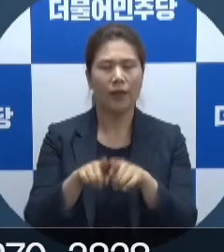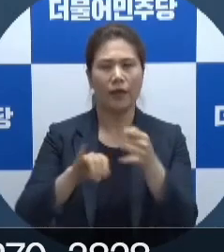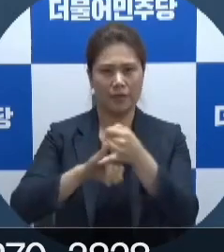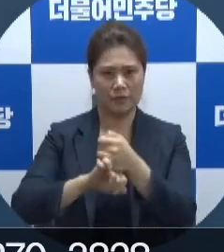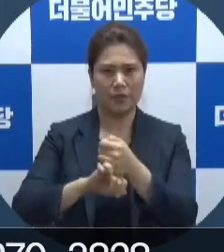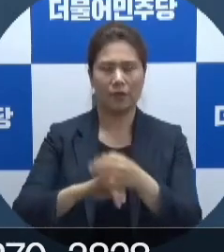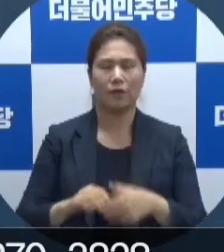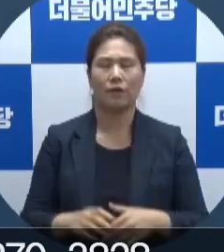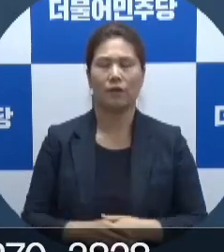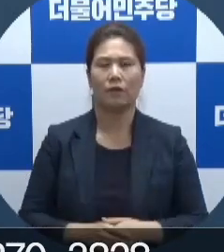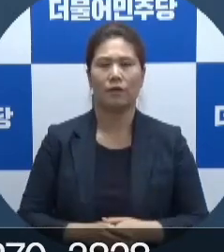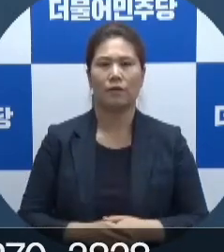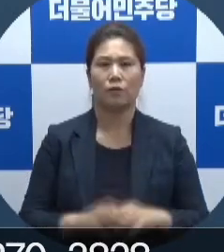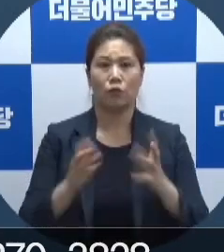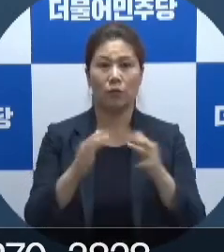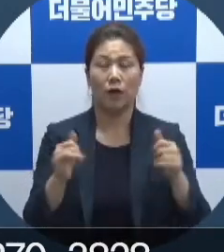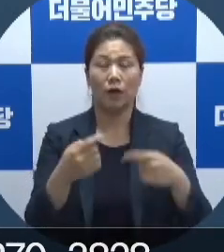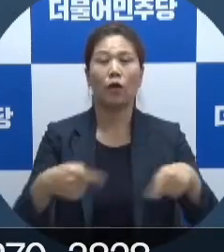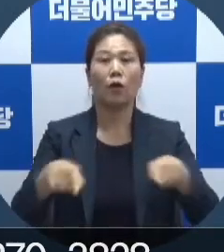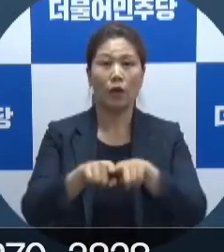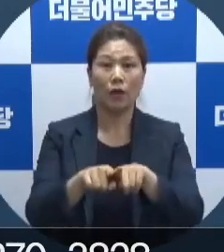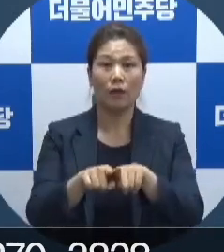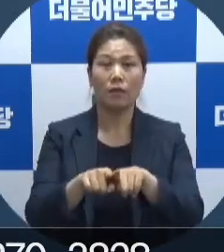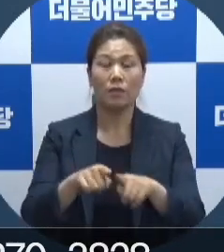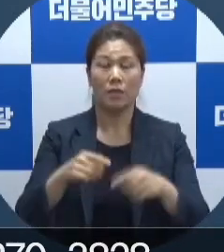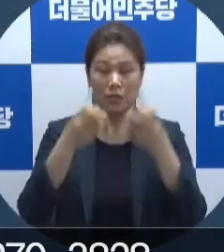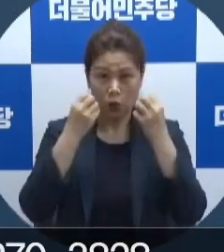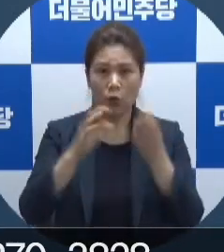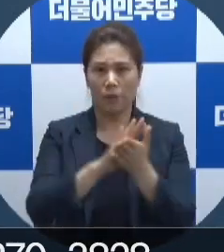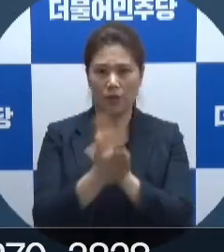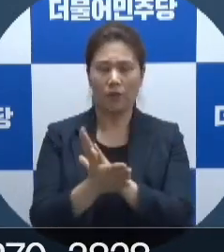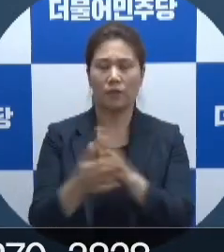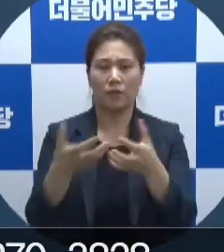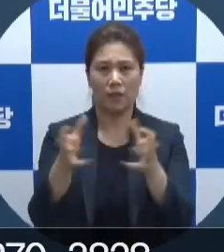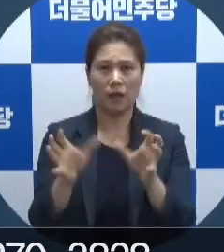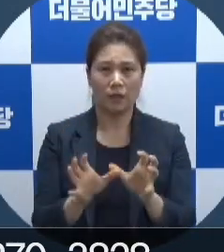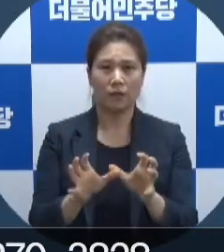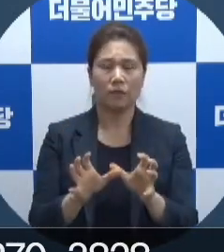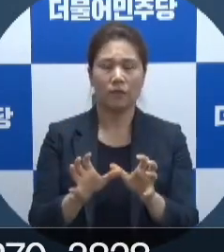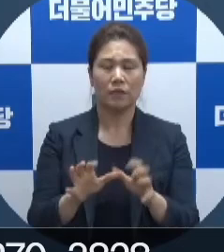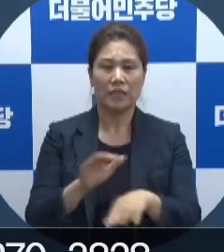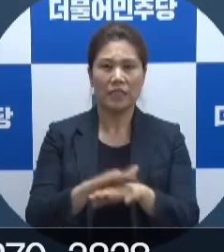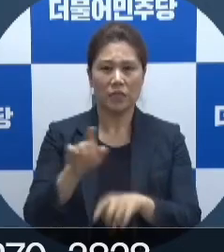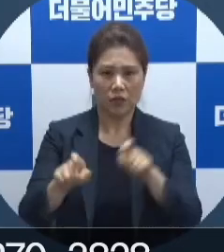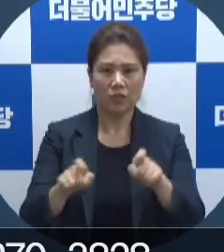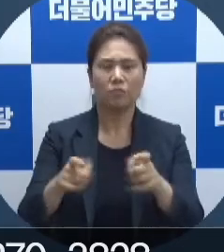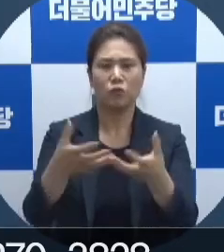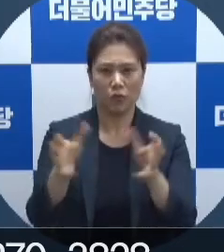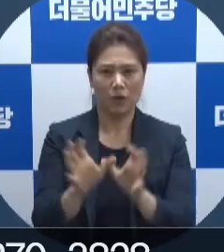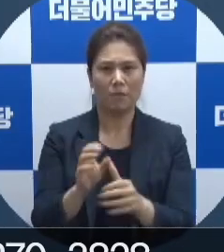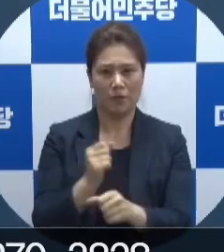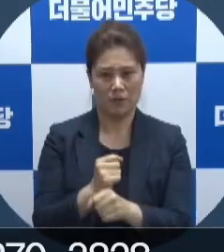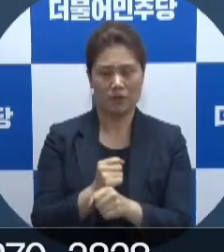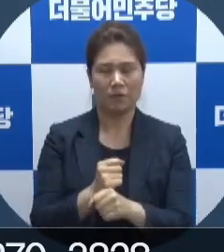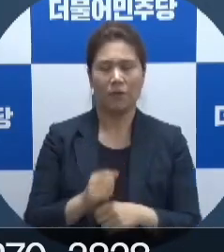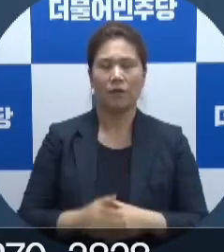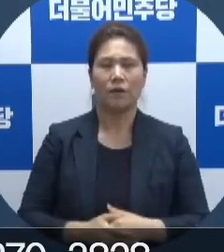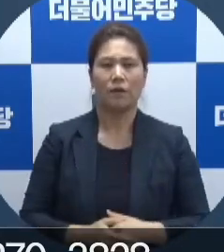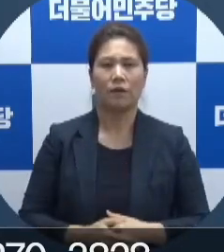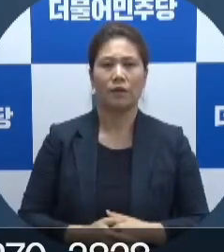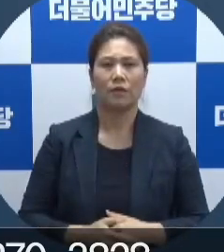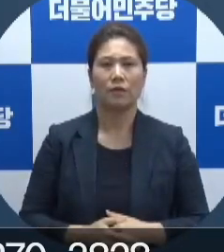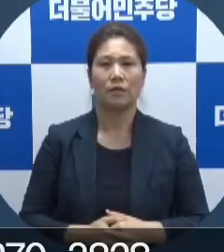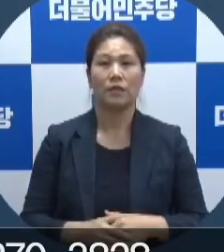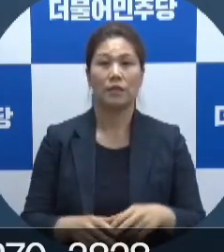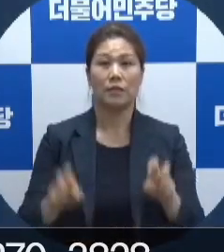하겠습니다. 그리고 국민과 더불어 새롭게 변하는 민주당, 당원과 더불어 실천하는 민주당을 만들어 가겠습니다. 자, 이것으로